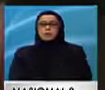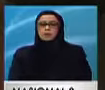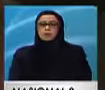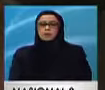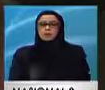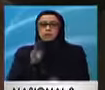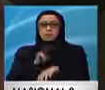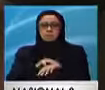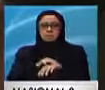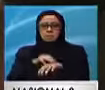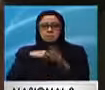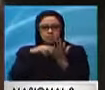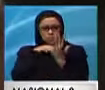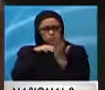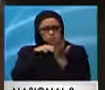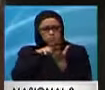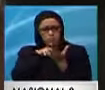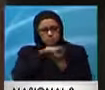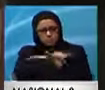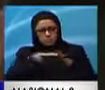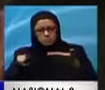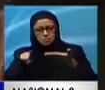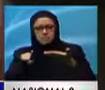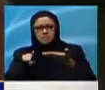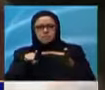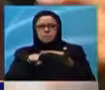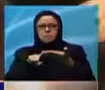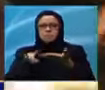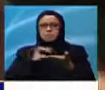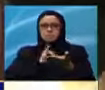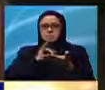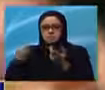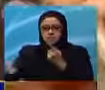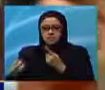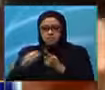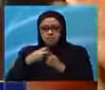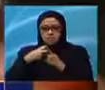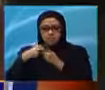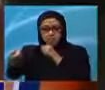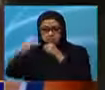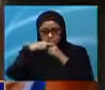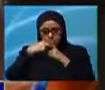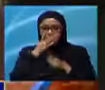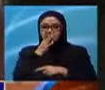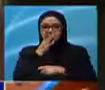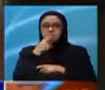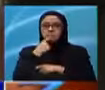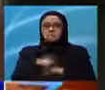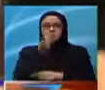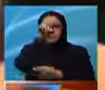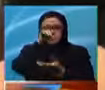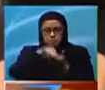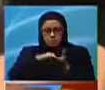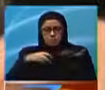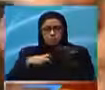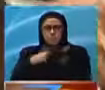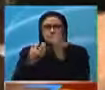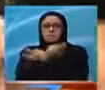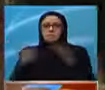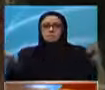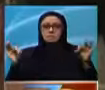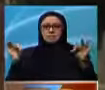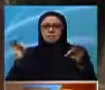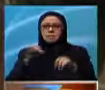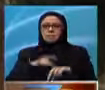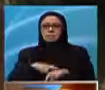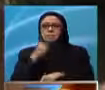Masa saya study week tu, kebetulan saya dapat WhatsApp daripada mak cerita pasal ada 1,000 tiket free tu. Saya datanglah, lepas tengok dalam pukul